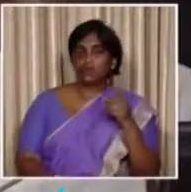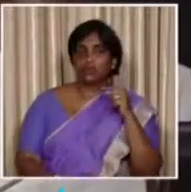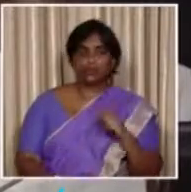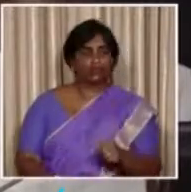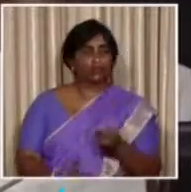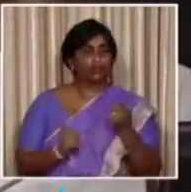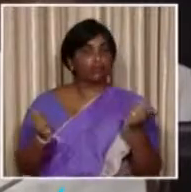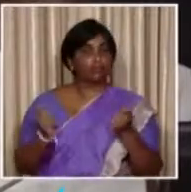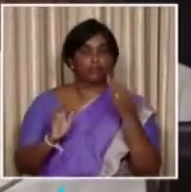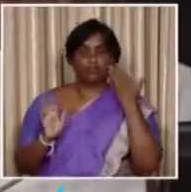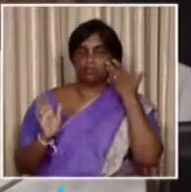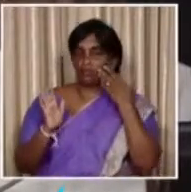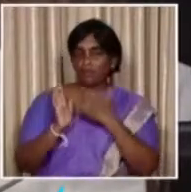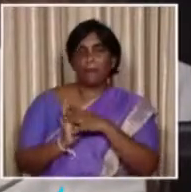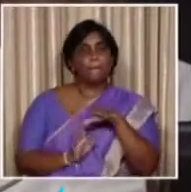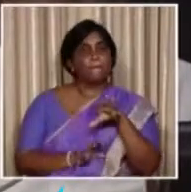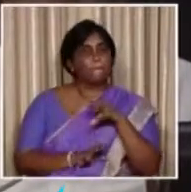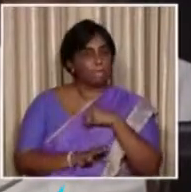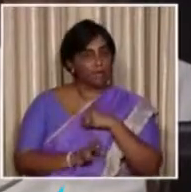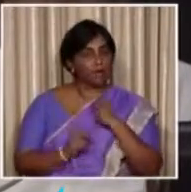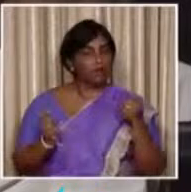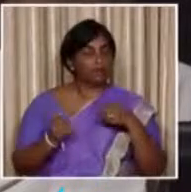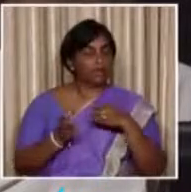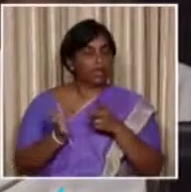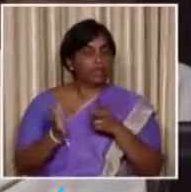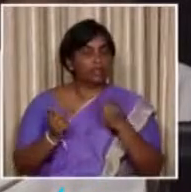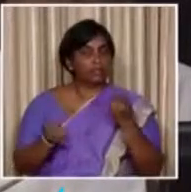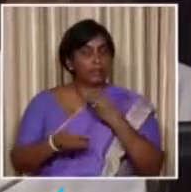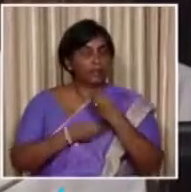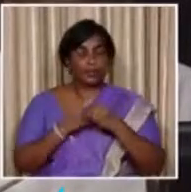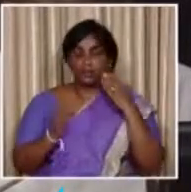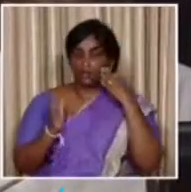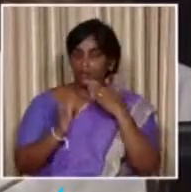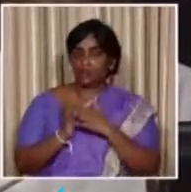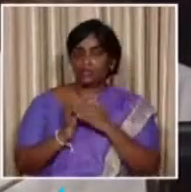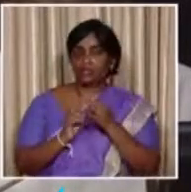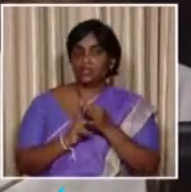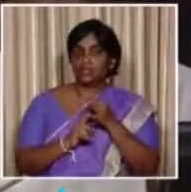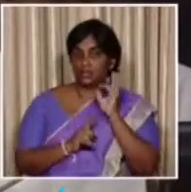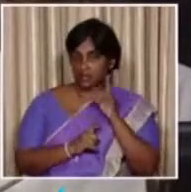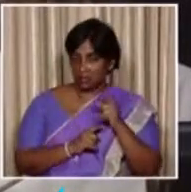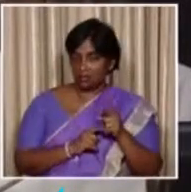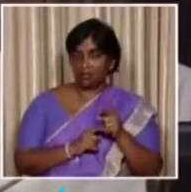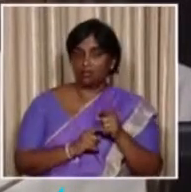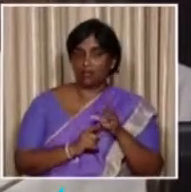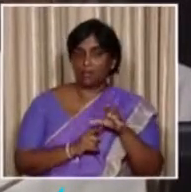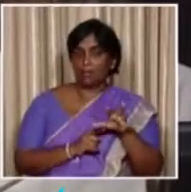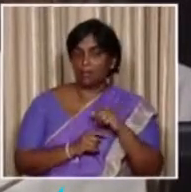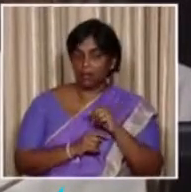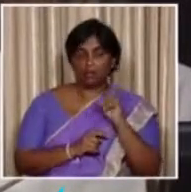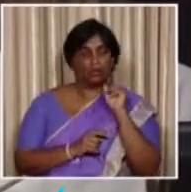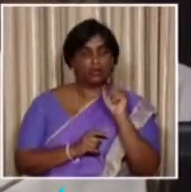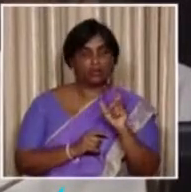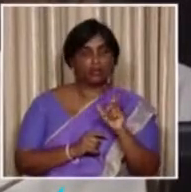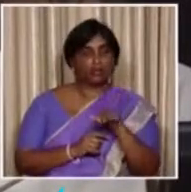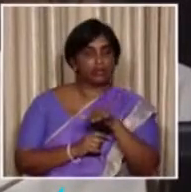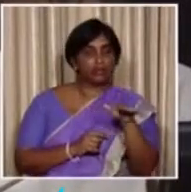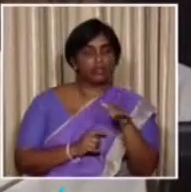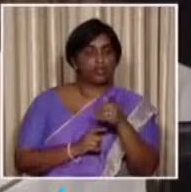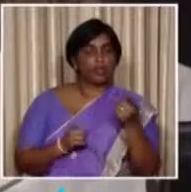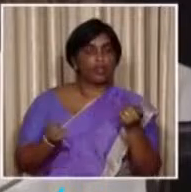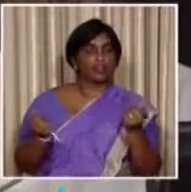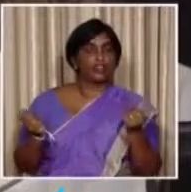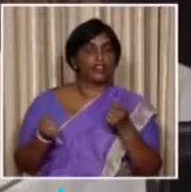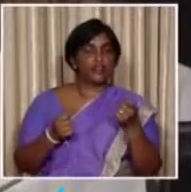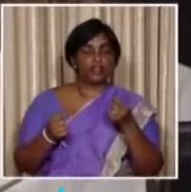වෙළඳ ආර්ථිකය පිළි අරගන්නවා. වෙළඳ ආර්ථිකය පිළි ගන්නවා. මම දැක්ක ජනාධිපතිතුමා පාවිච්චි කරන වචනයක් සමාජ වෙළඳ ආර්ථිකය